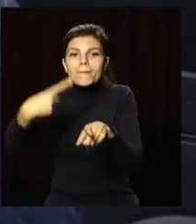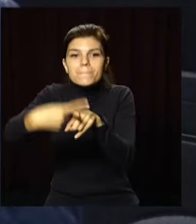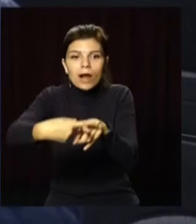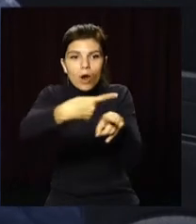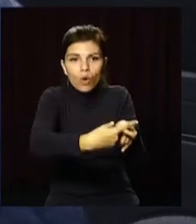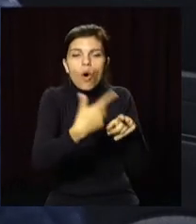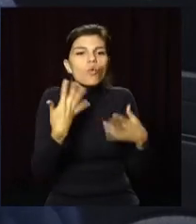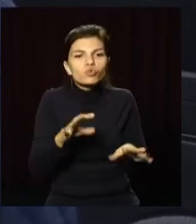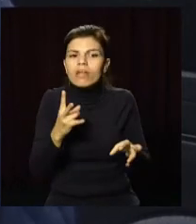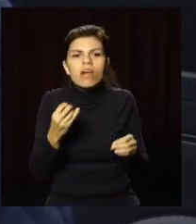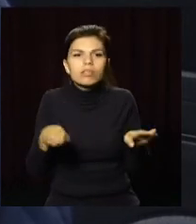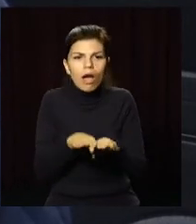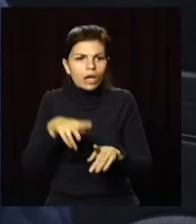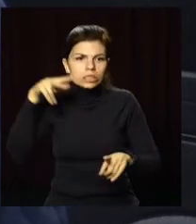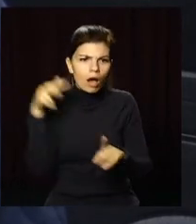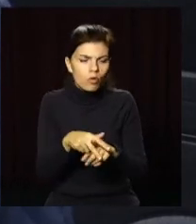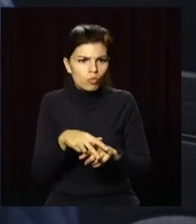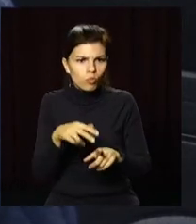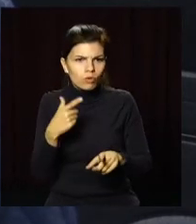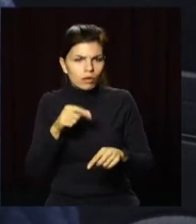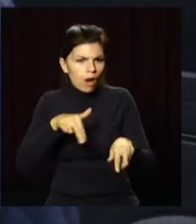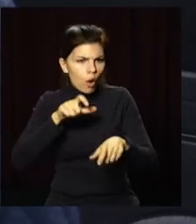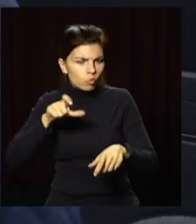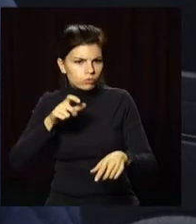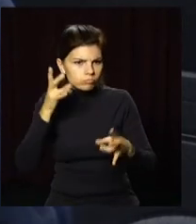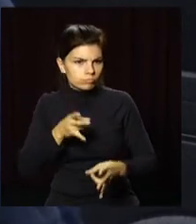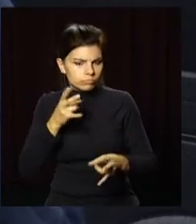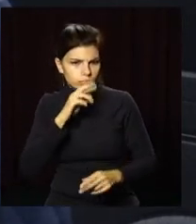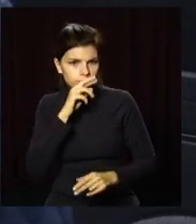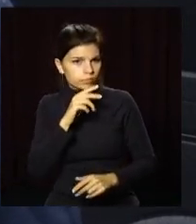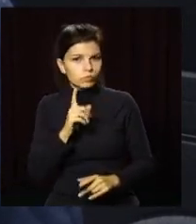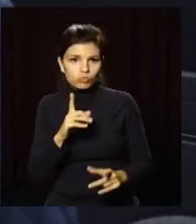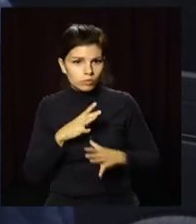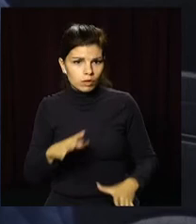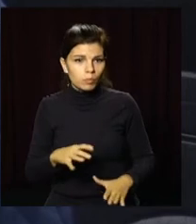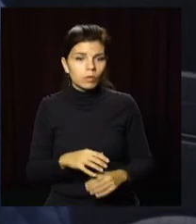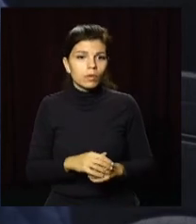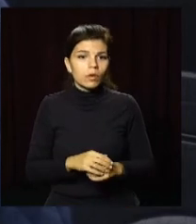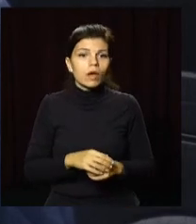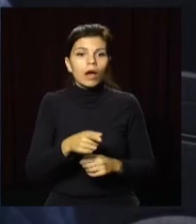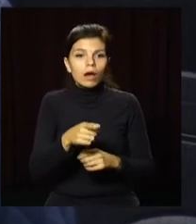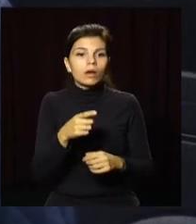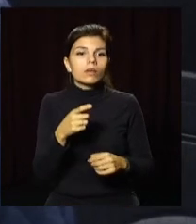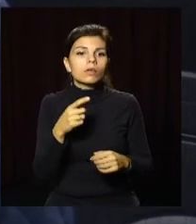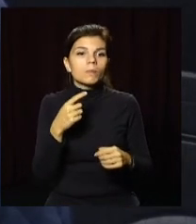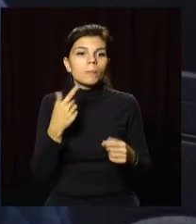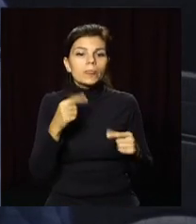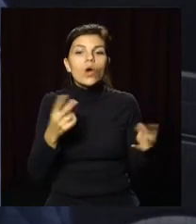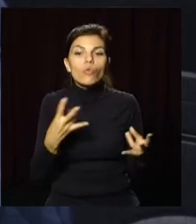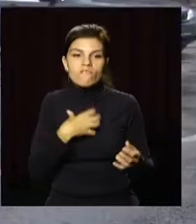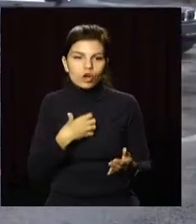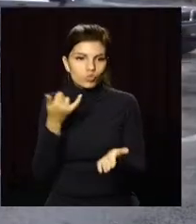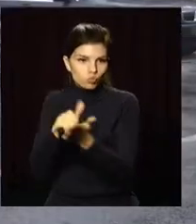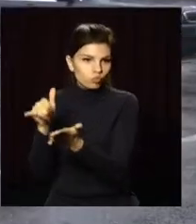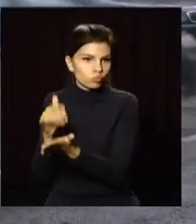которые уже не такие загруженные, как этот перекресток, но там, где также есть необходимость в регулировании светофорными